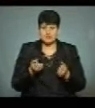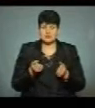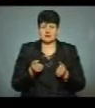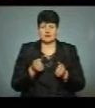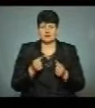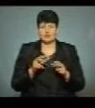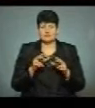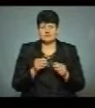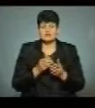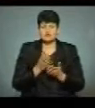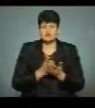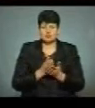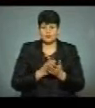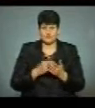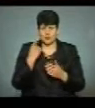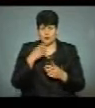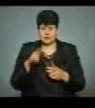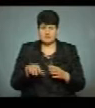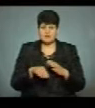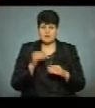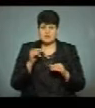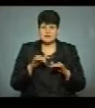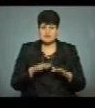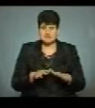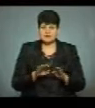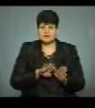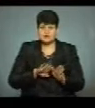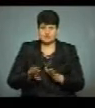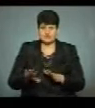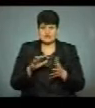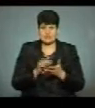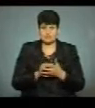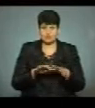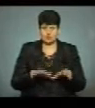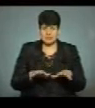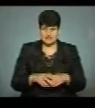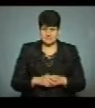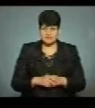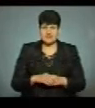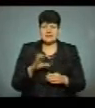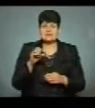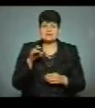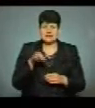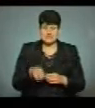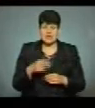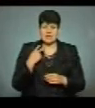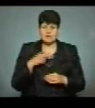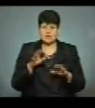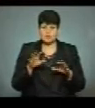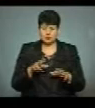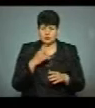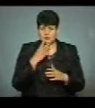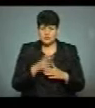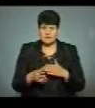особою та обрання йому запобіжного заходу і відсторонення від займаної посади. Стаття Кримінального кодексу передбачає